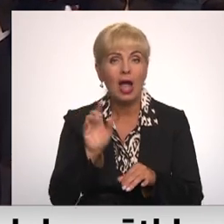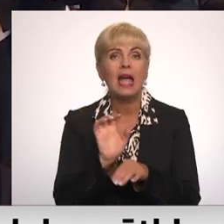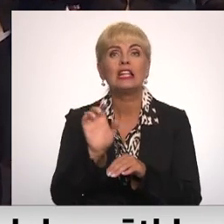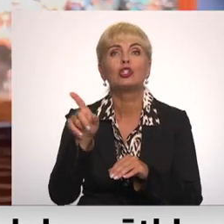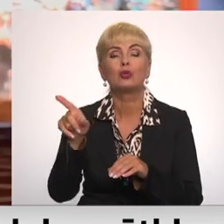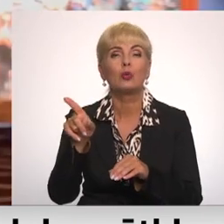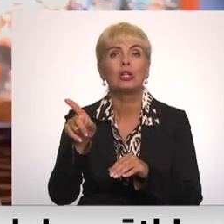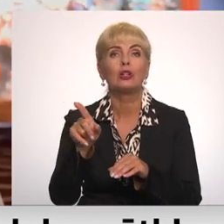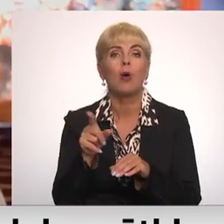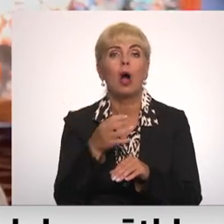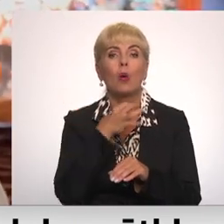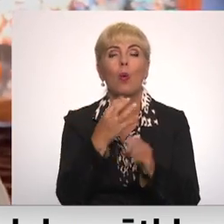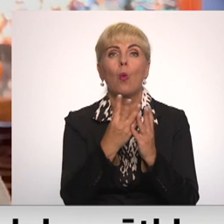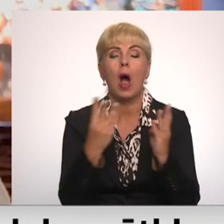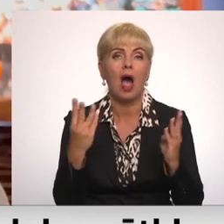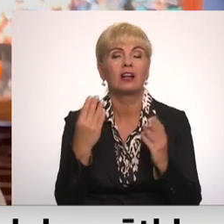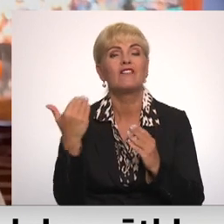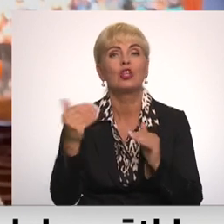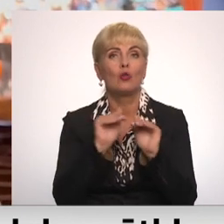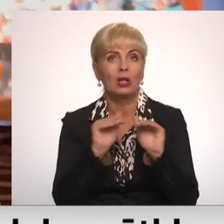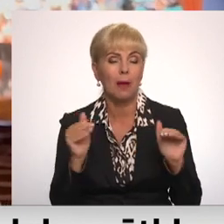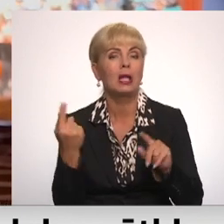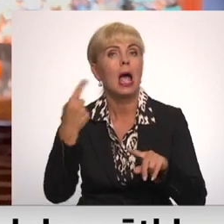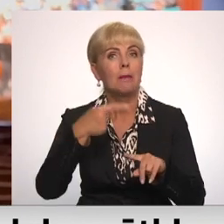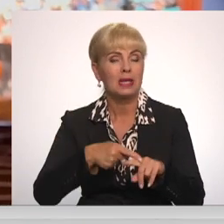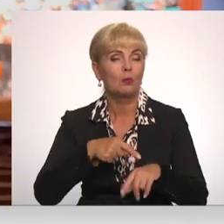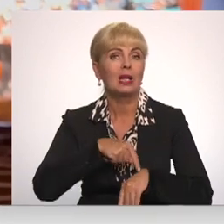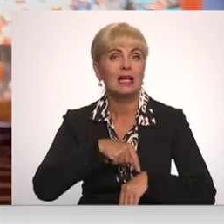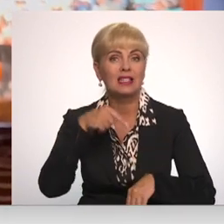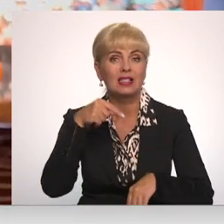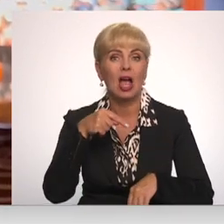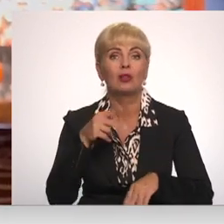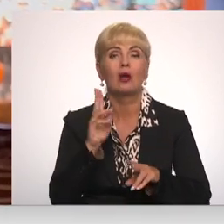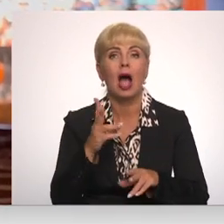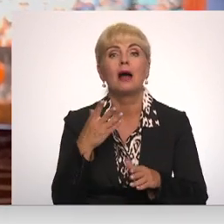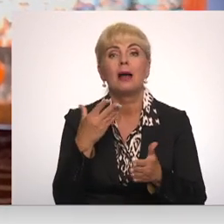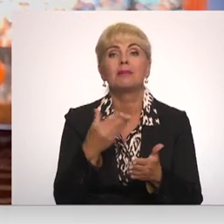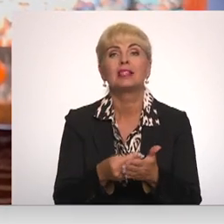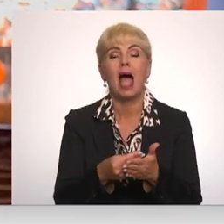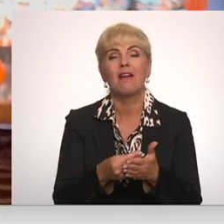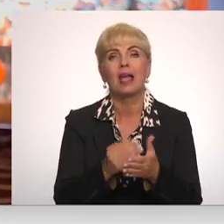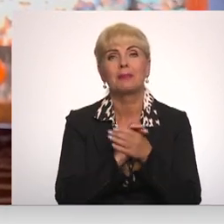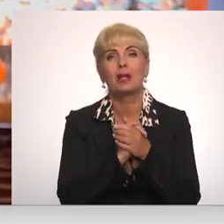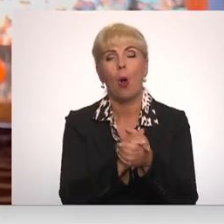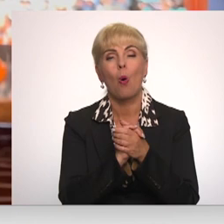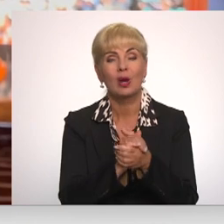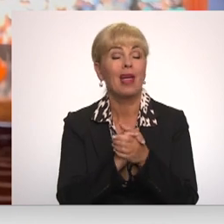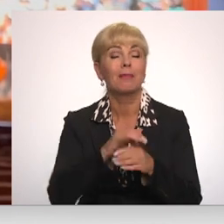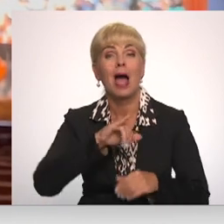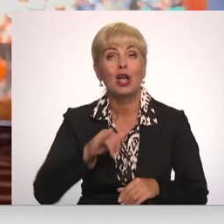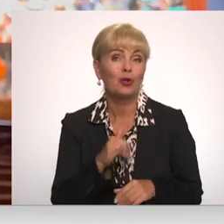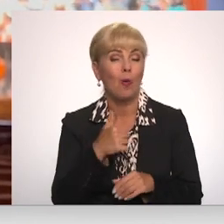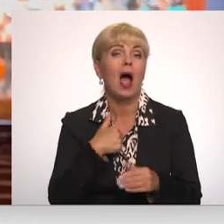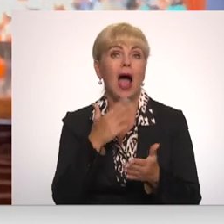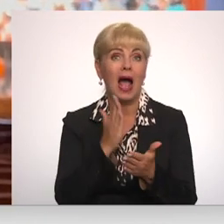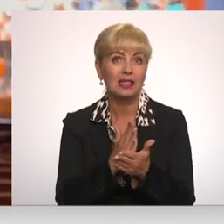un līmeni. Lai arī pirmo reizi tā sajūta tomēr ir kā pie saviem, kā pie draugiem. Jo es